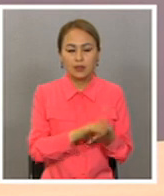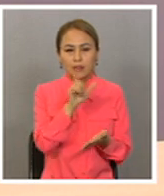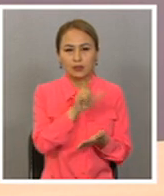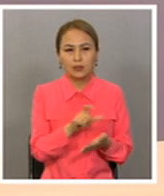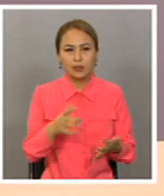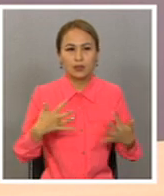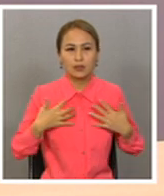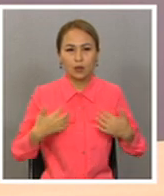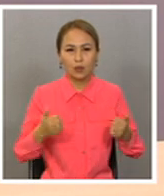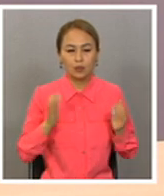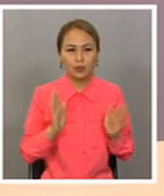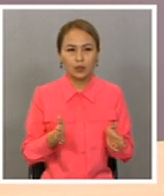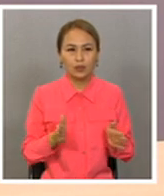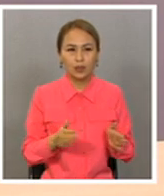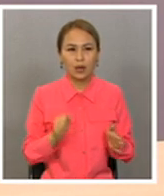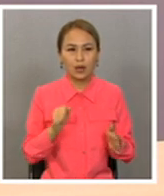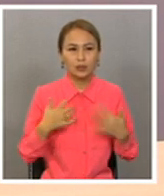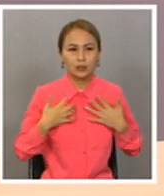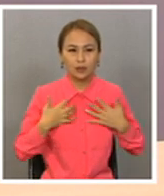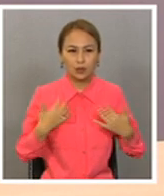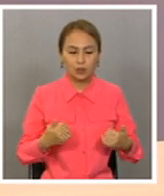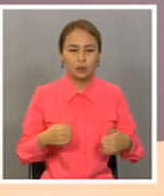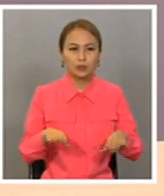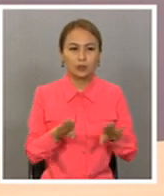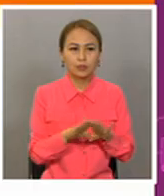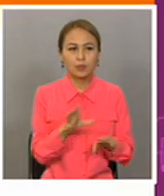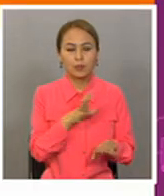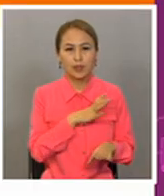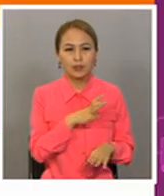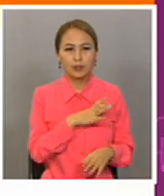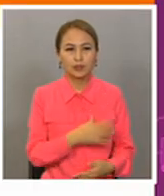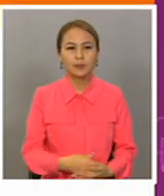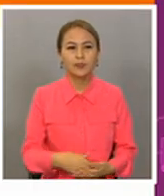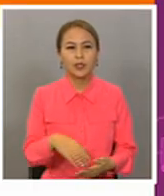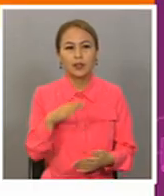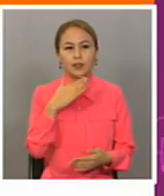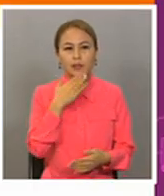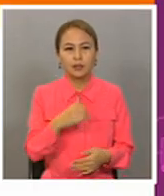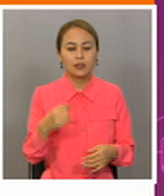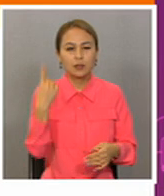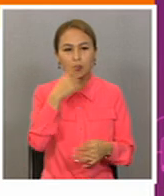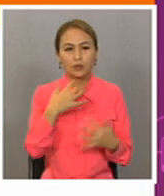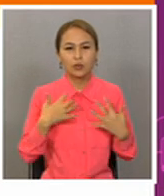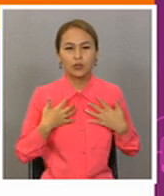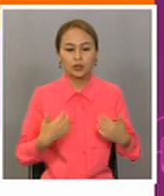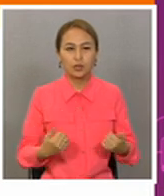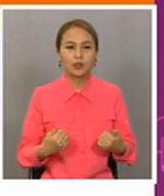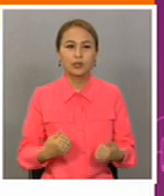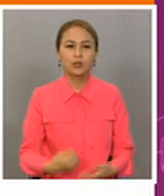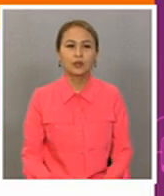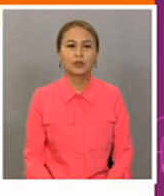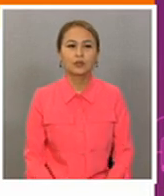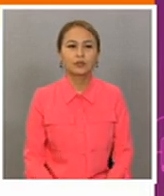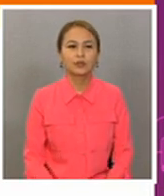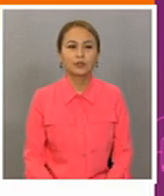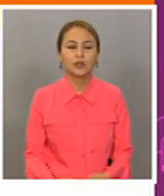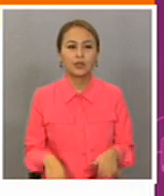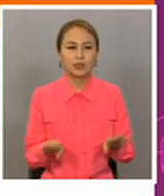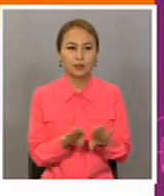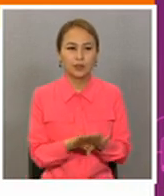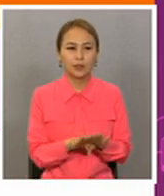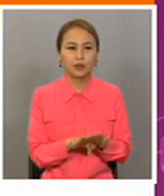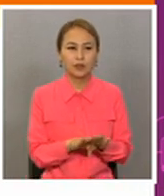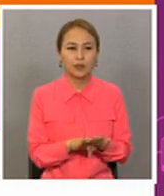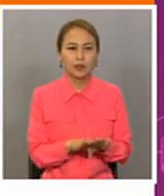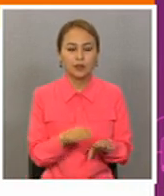сау болады екен, ал денсаулық – байлық. Тәні саудың – жаны сау. Демек, тәні